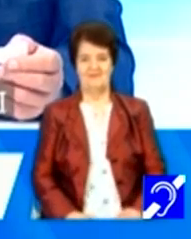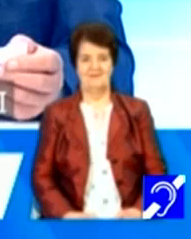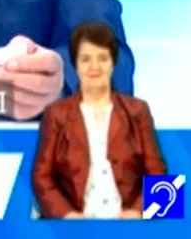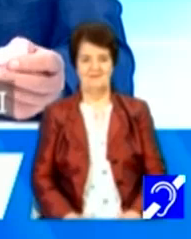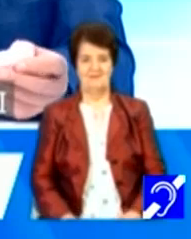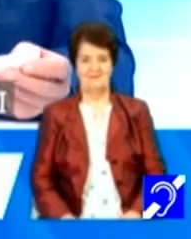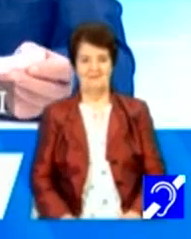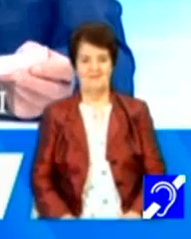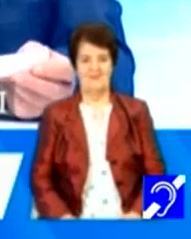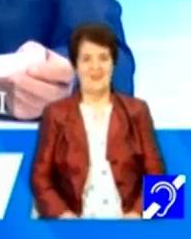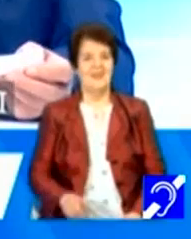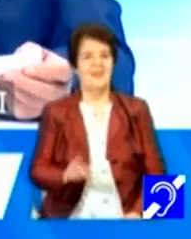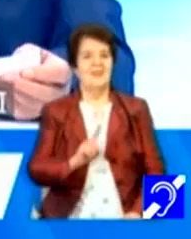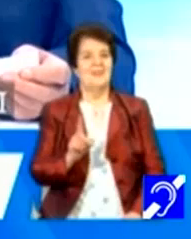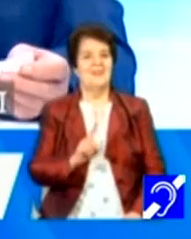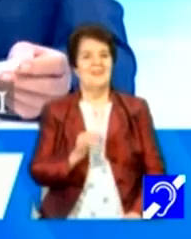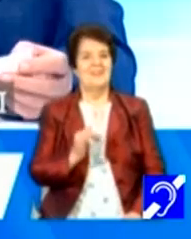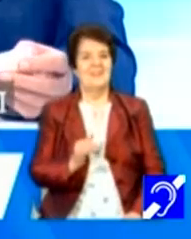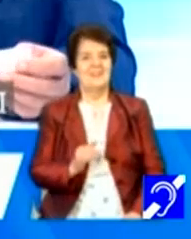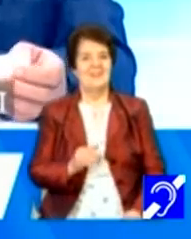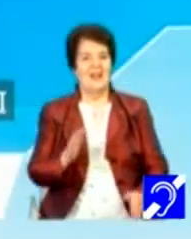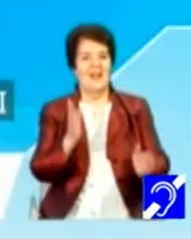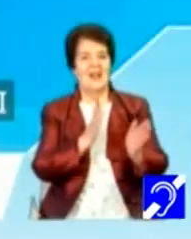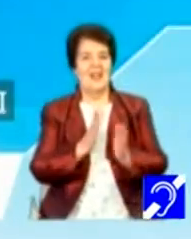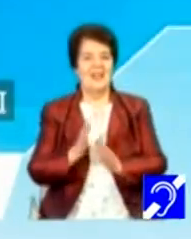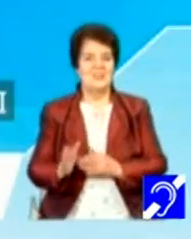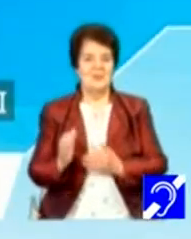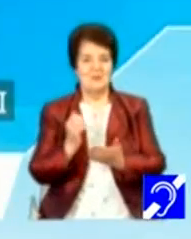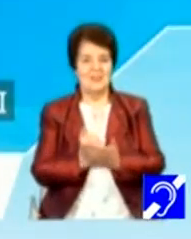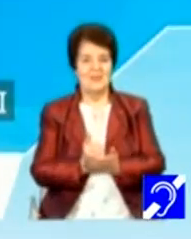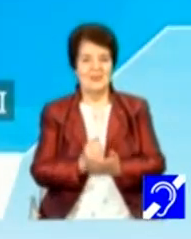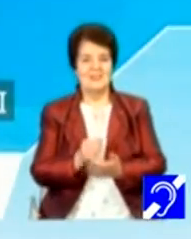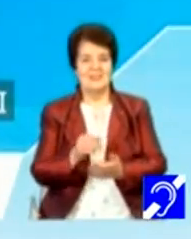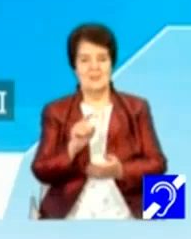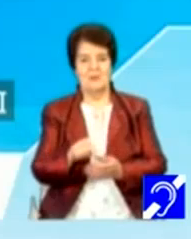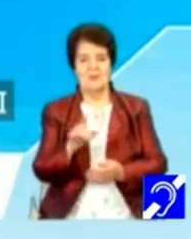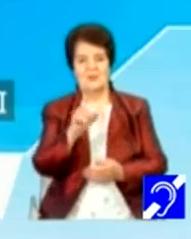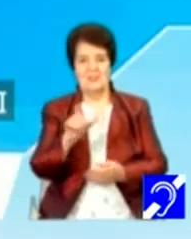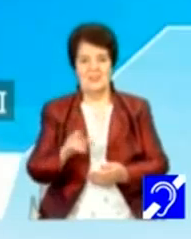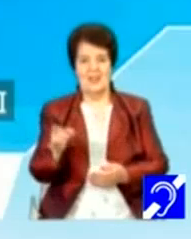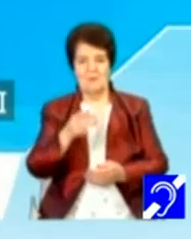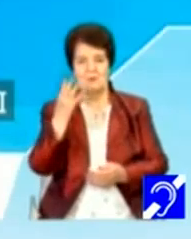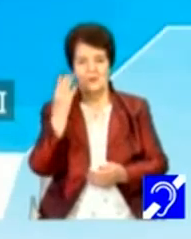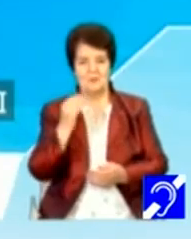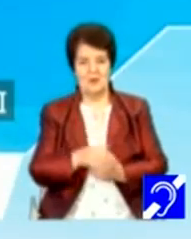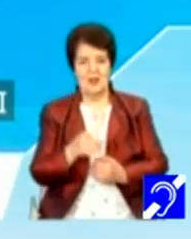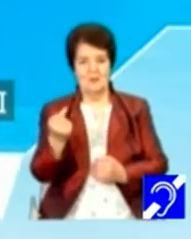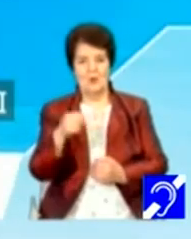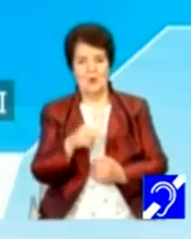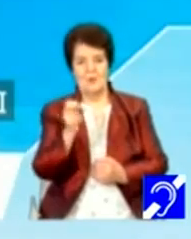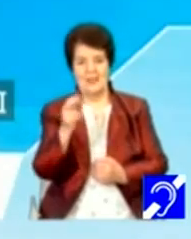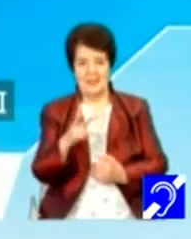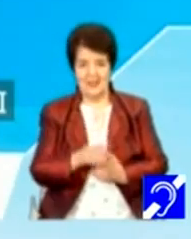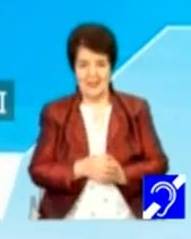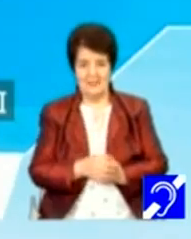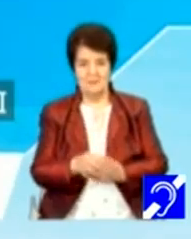Domnul Bileschi, ce scrie pe bilet? Când a fost liberalizat regimul de vize pentru cetățenii Republicii Moldova care călătoresc în UE? În anul